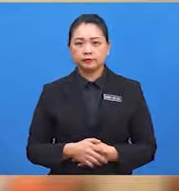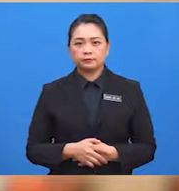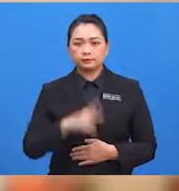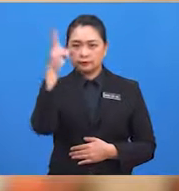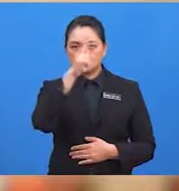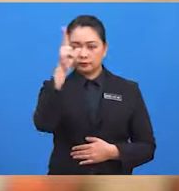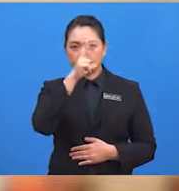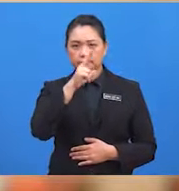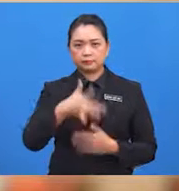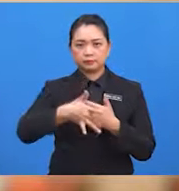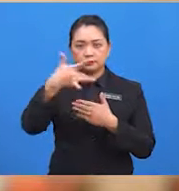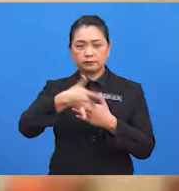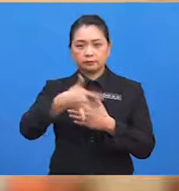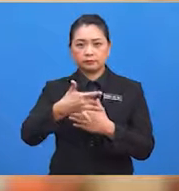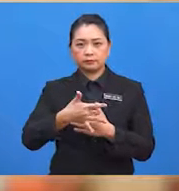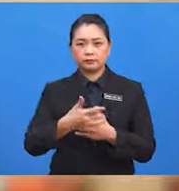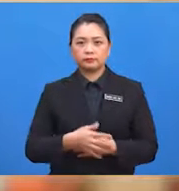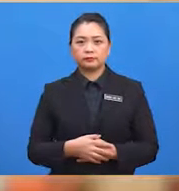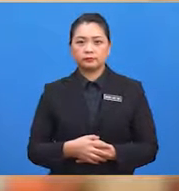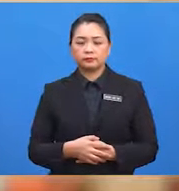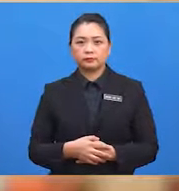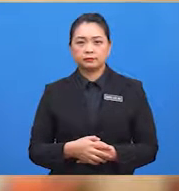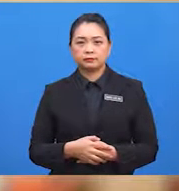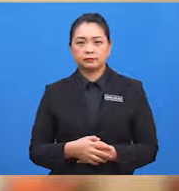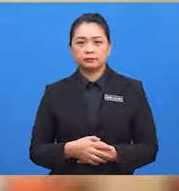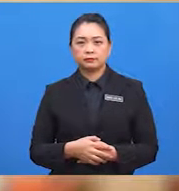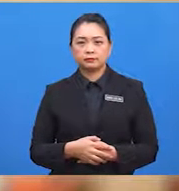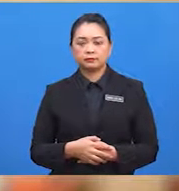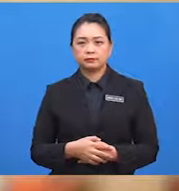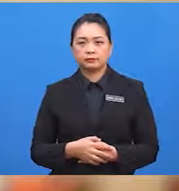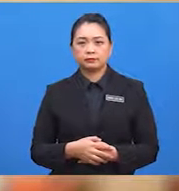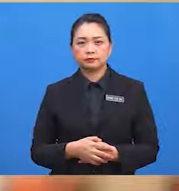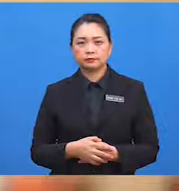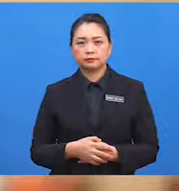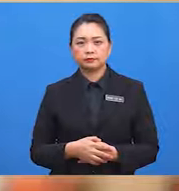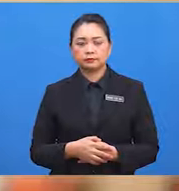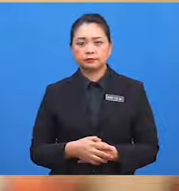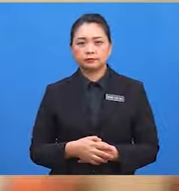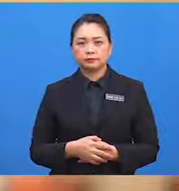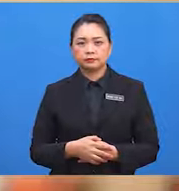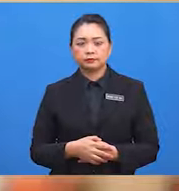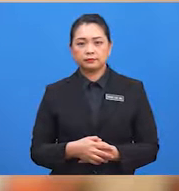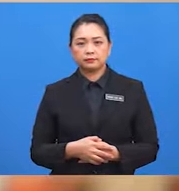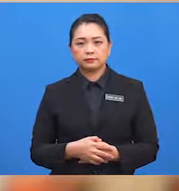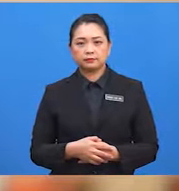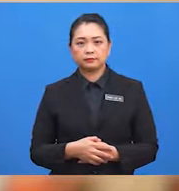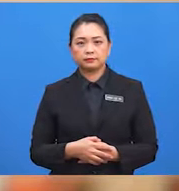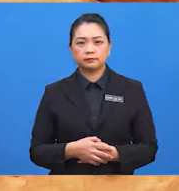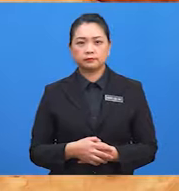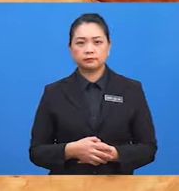Kerajaan terawal ialah kerajaan Sumeria. Manakala kerajaan terakhir ialah kerajaan